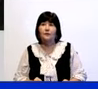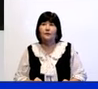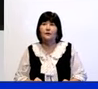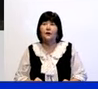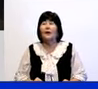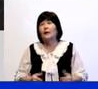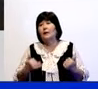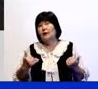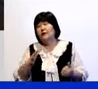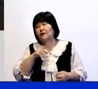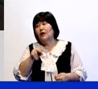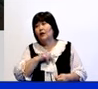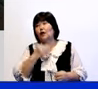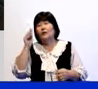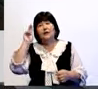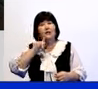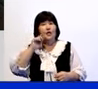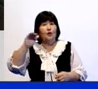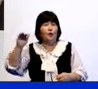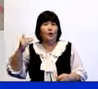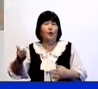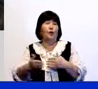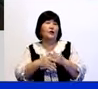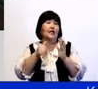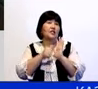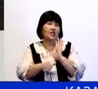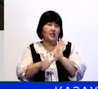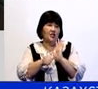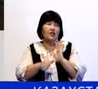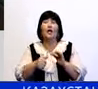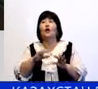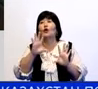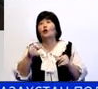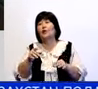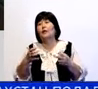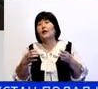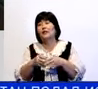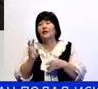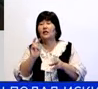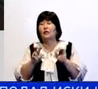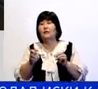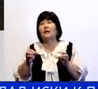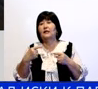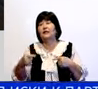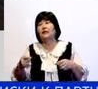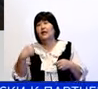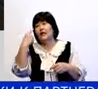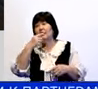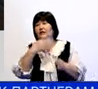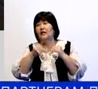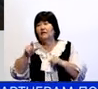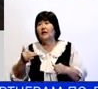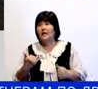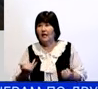В настоящее время работаю с подростками. Их около 60. Кроме того, секцию посещают 10 лиц с инвалидностью. Сегодня